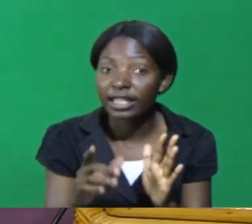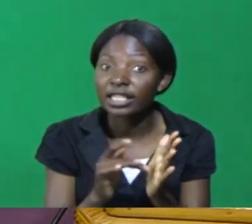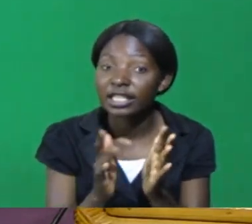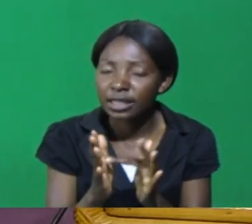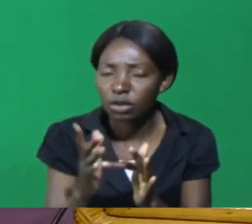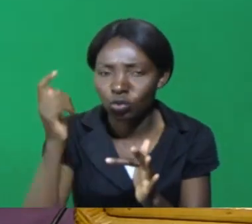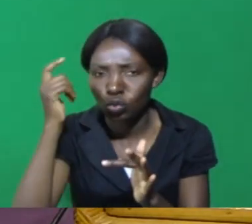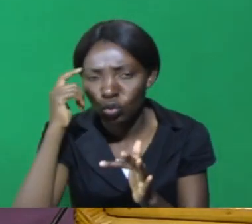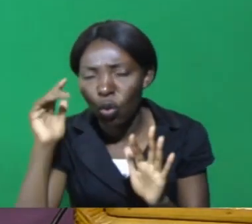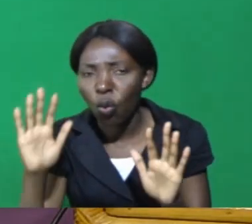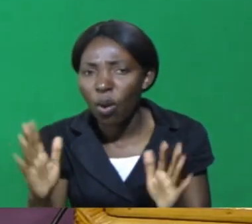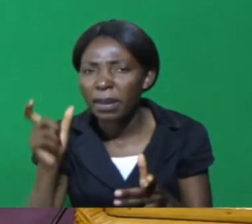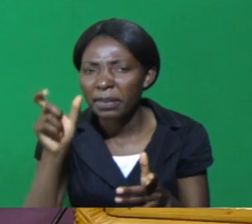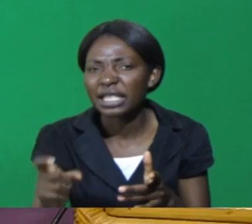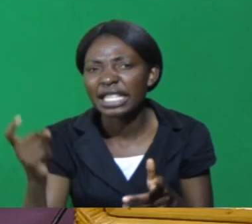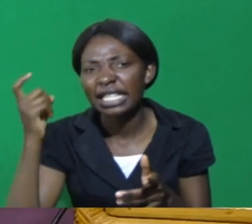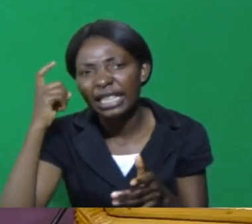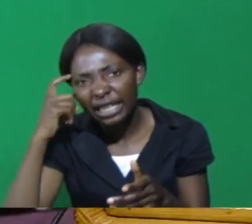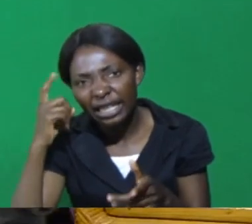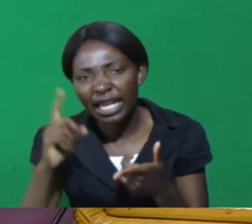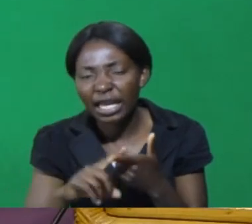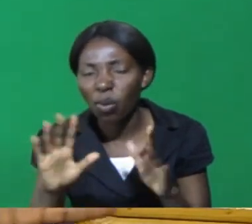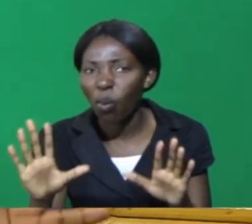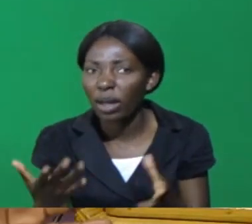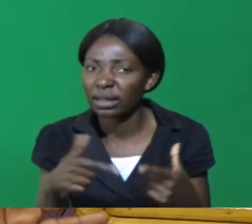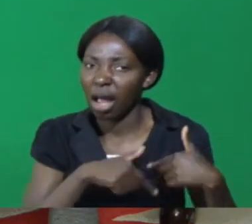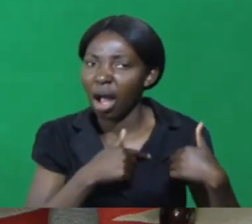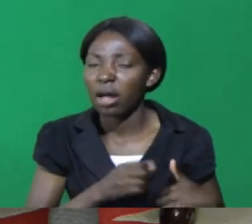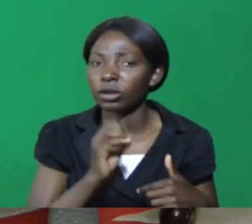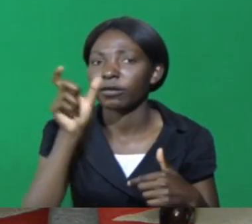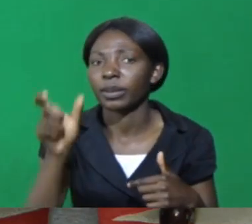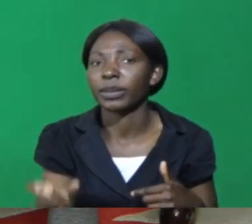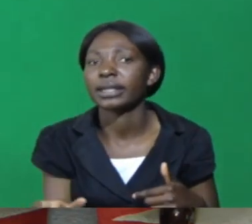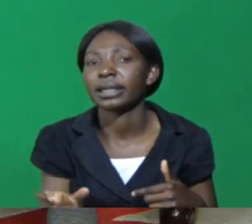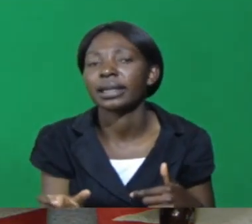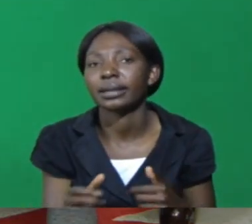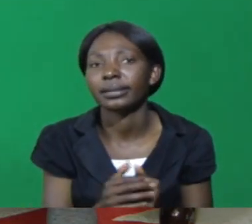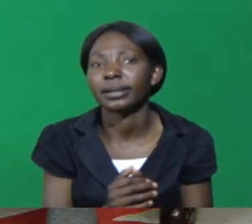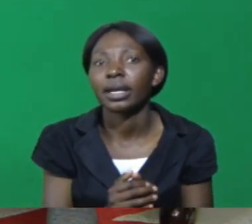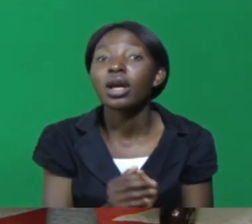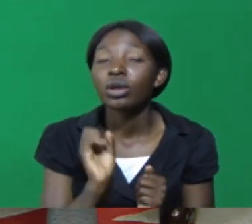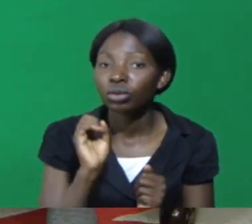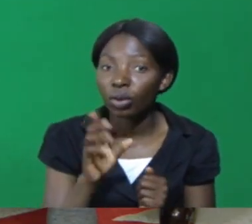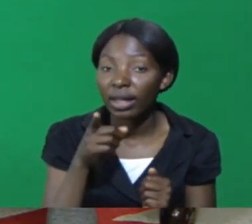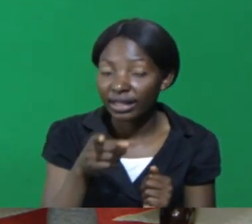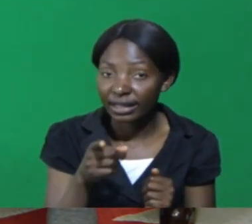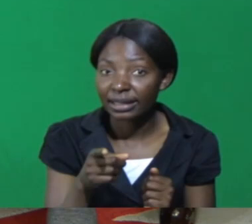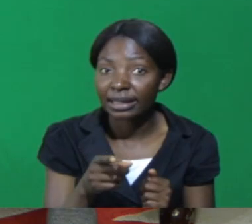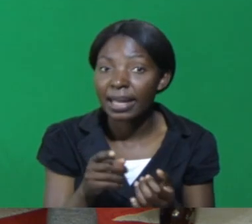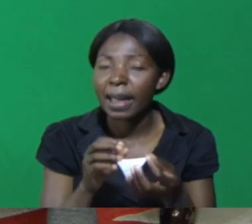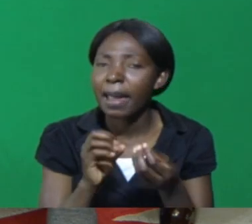Saka kakungoziva aka kanobva kapatsanura munhu naMwari. Masonaka. Saka hanzi ndo chimwe